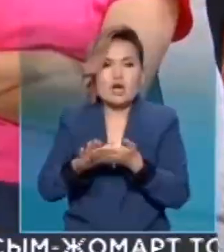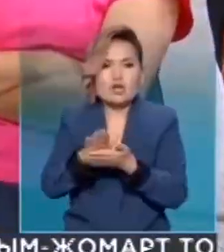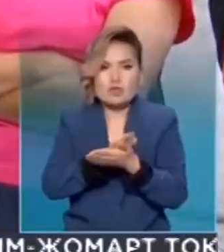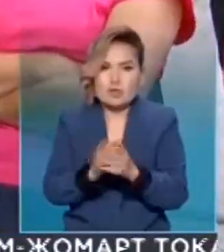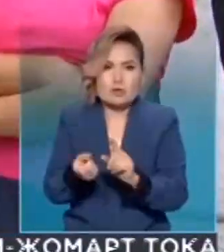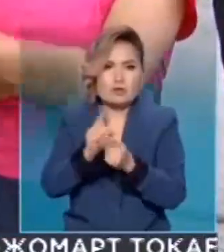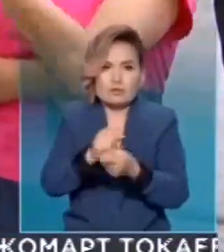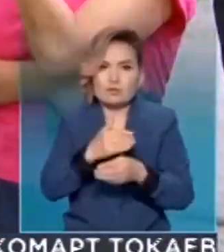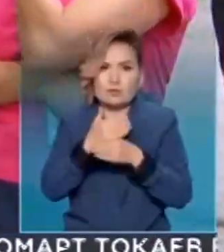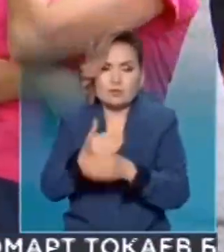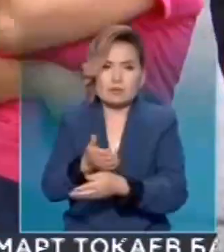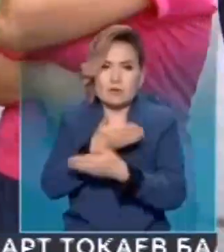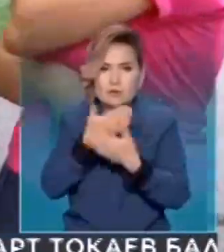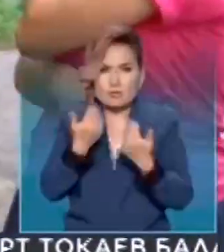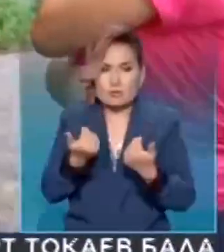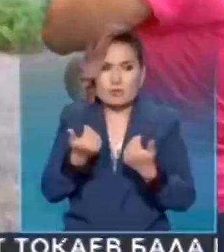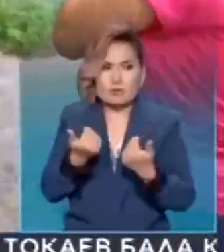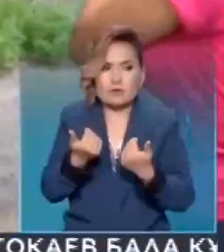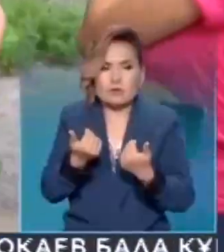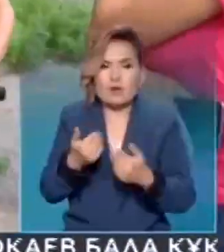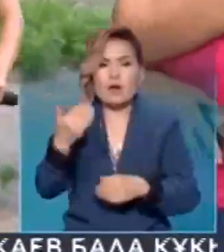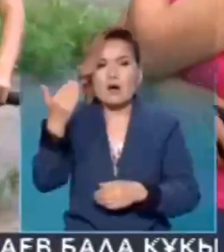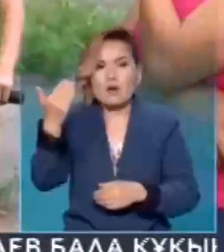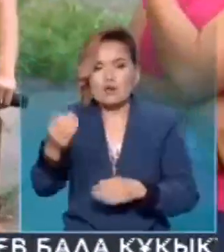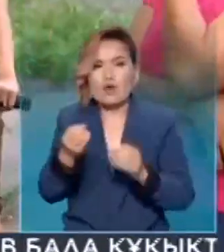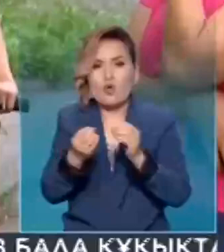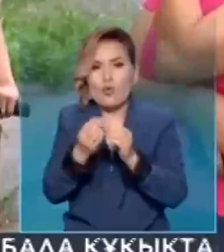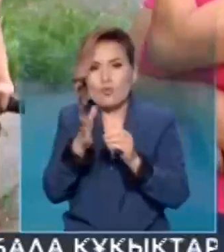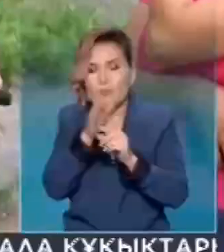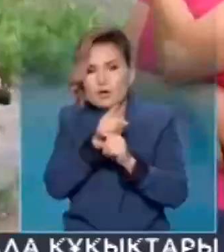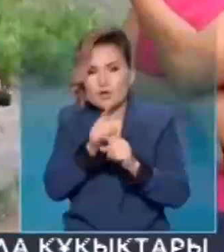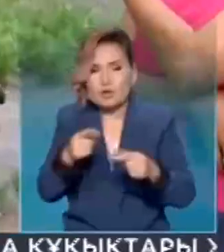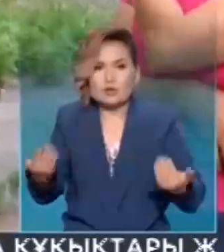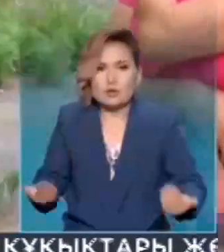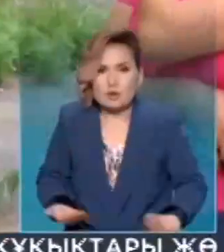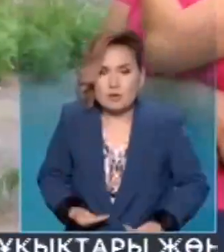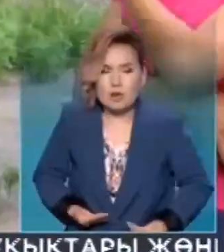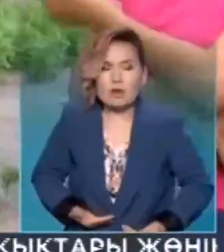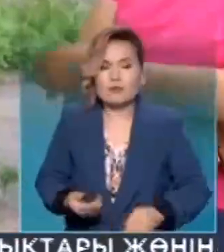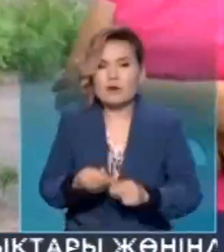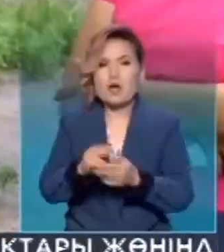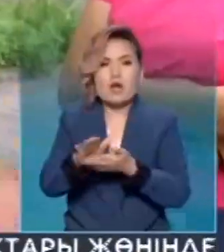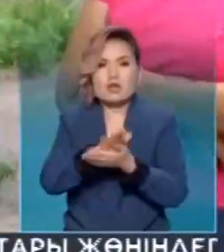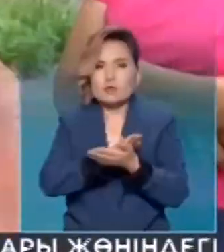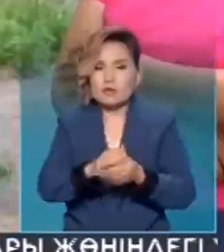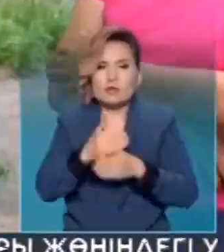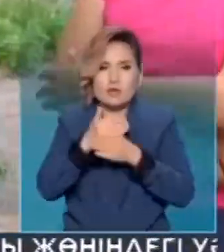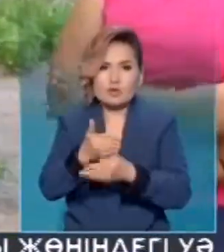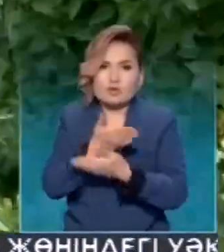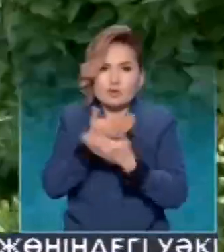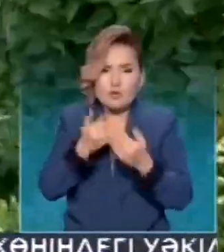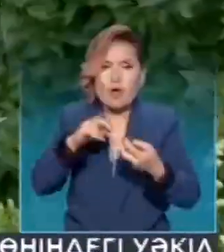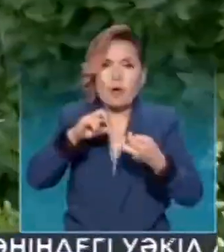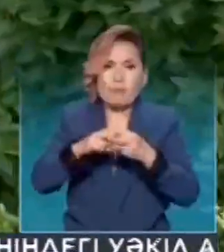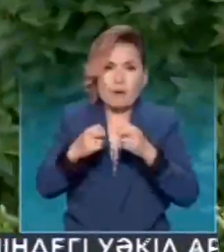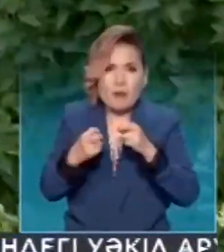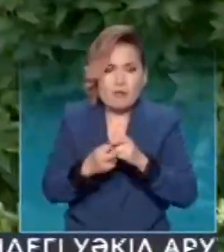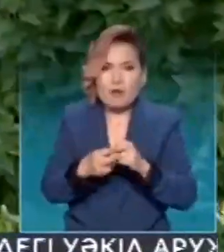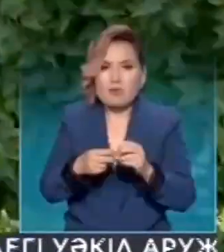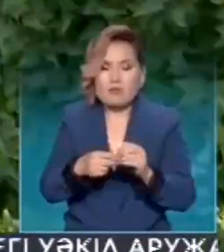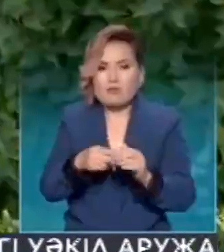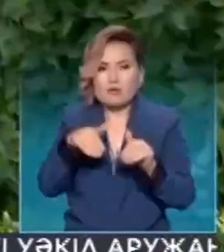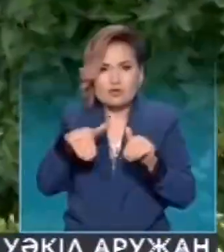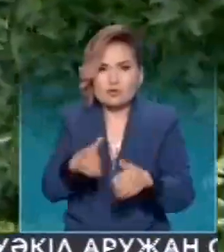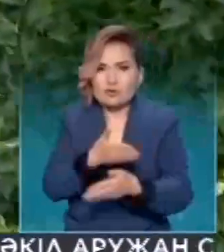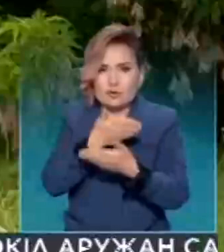жылжып жатқан жоқ. Мұны кісі айтып жатыр, 15 жыл болды. 15 жылдың арасында сол су, сол проблема. Мәселеден жергілікті